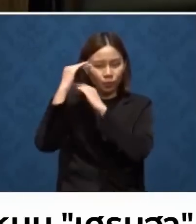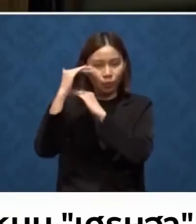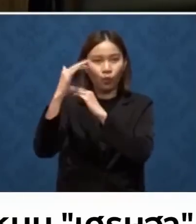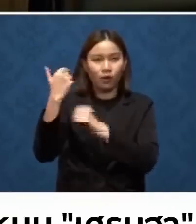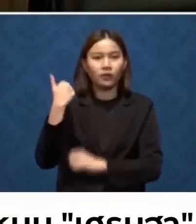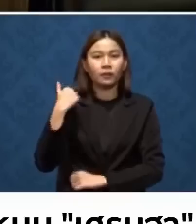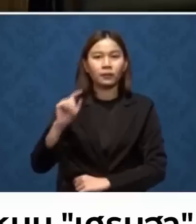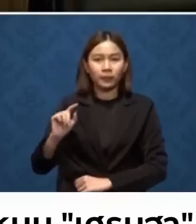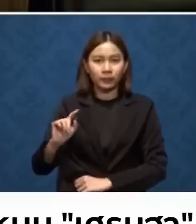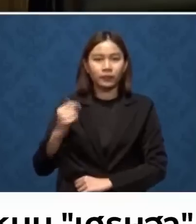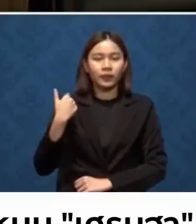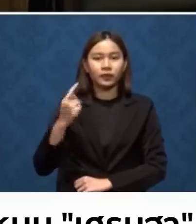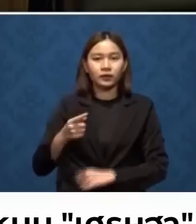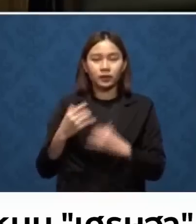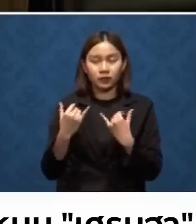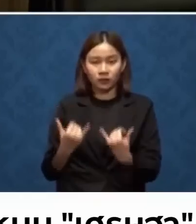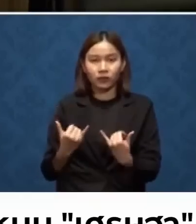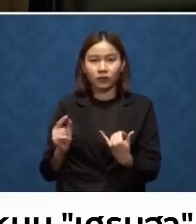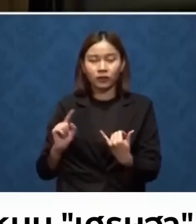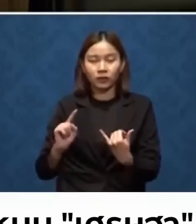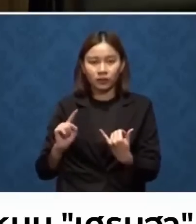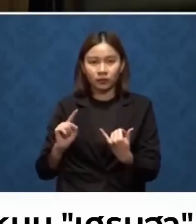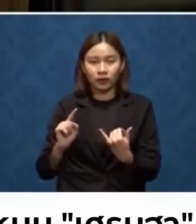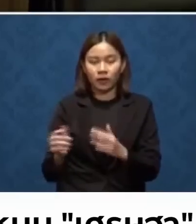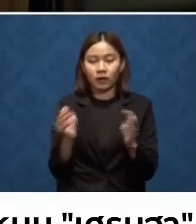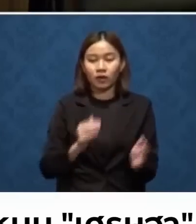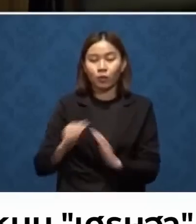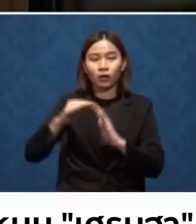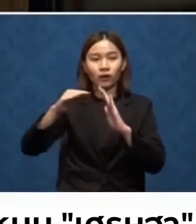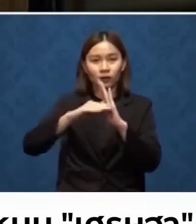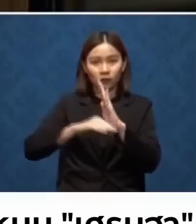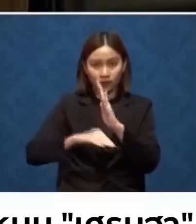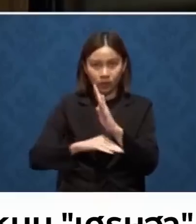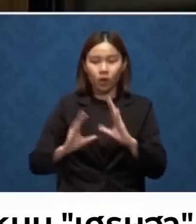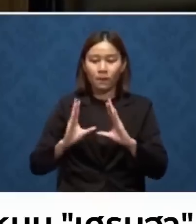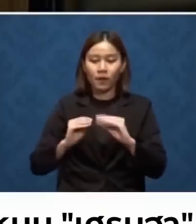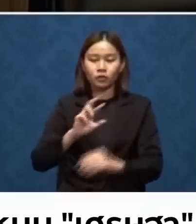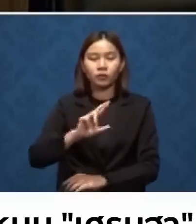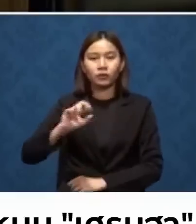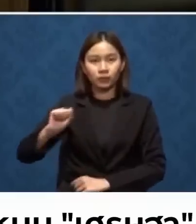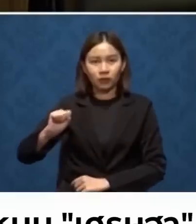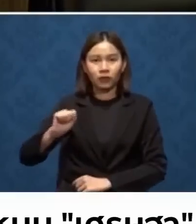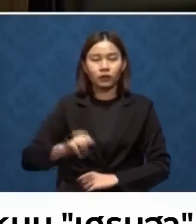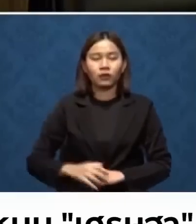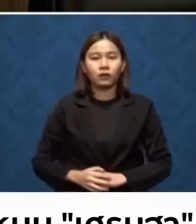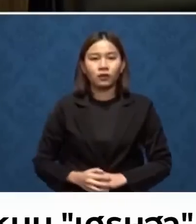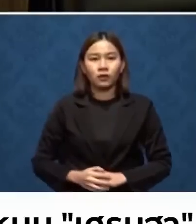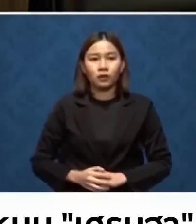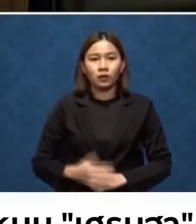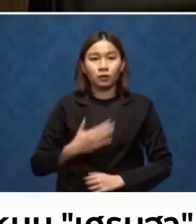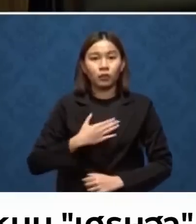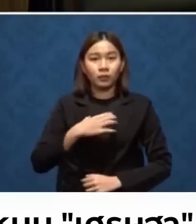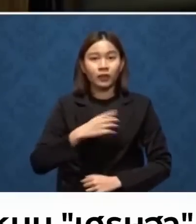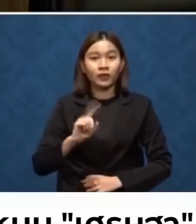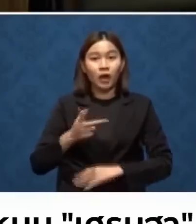จับสังเกตสวที่คุณหมอชนน่านเดินเข้าไปคุยส่วนใหญ่เป็นสว.ที่เคยลงมติไม่เห็นชอบให้คุณพิ